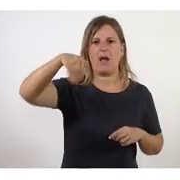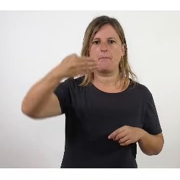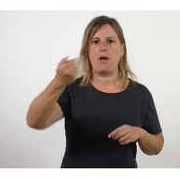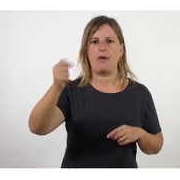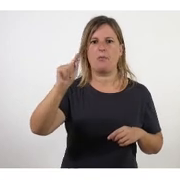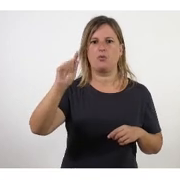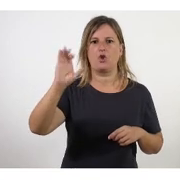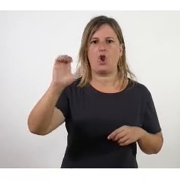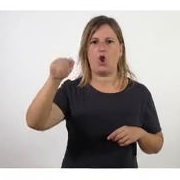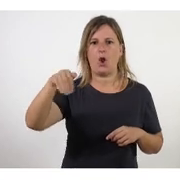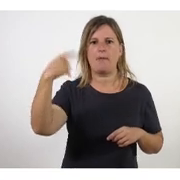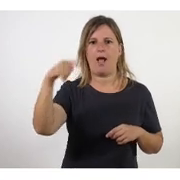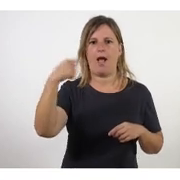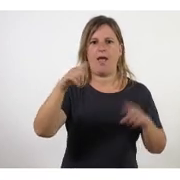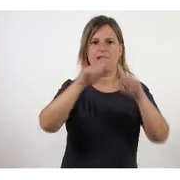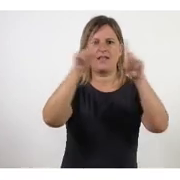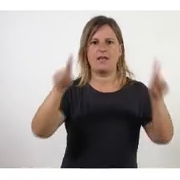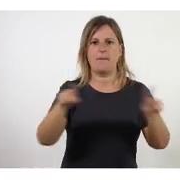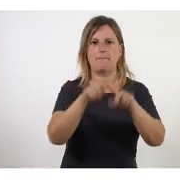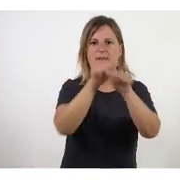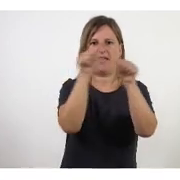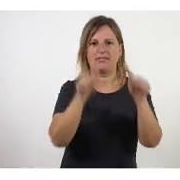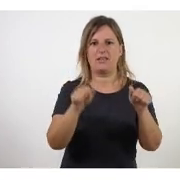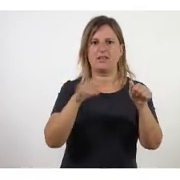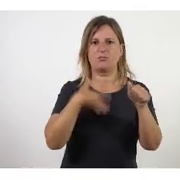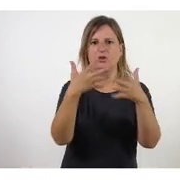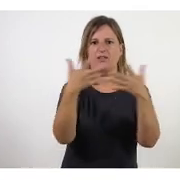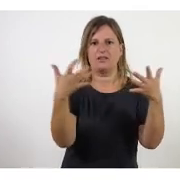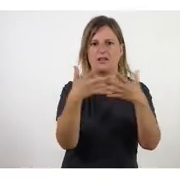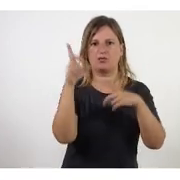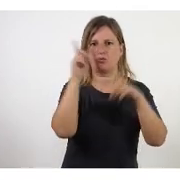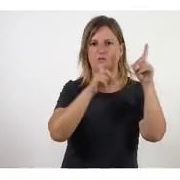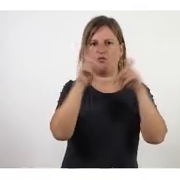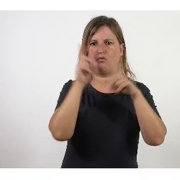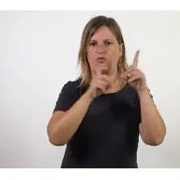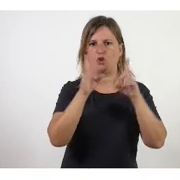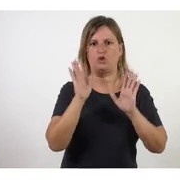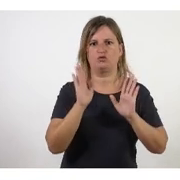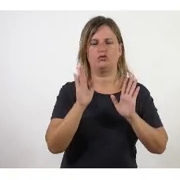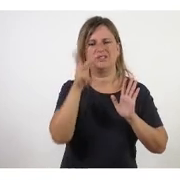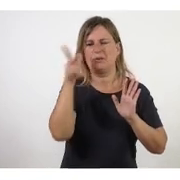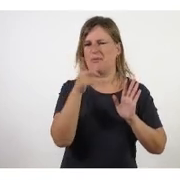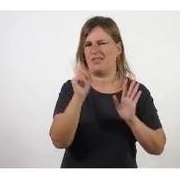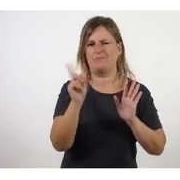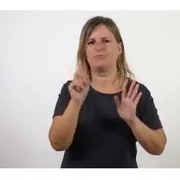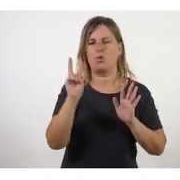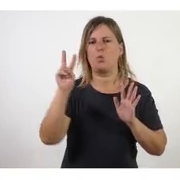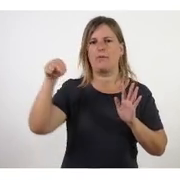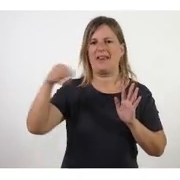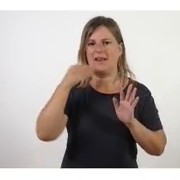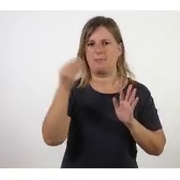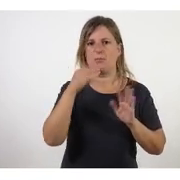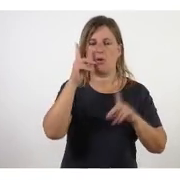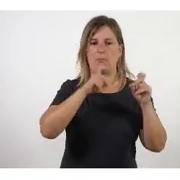com plantilles, et permet afegir textos i subtítols, només per fotografies i a vídeos, crec que és molt millor el que ens ha explicat avui en